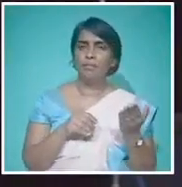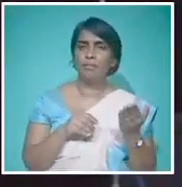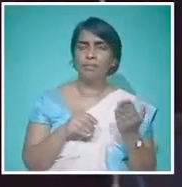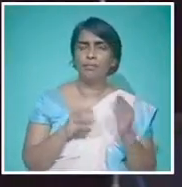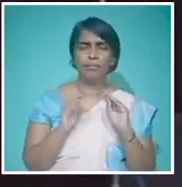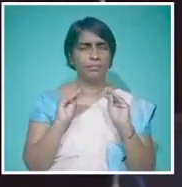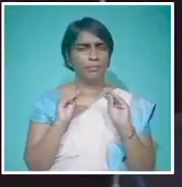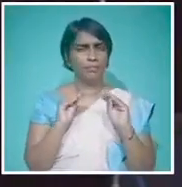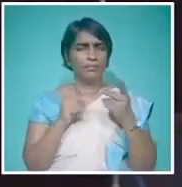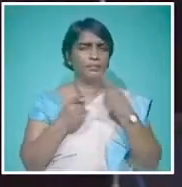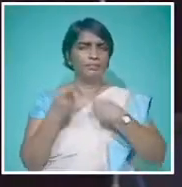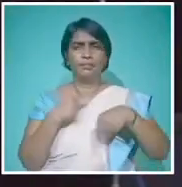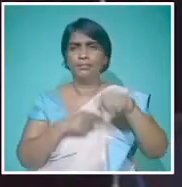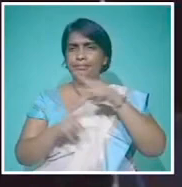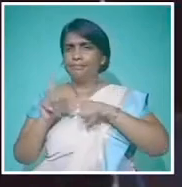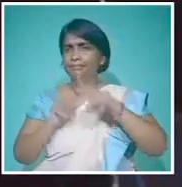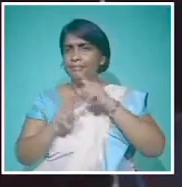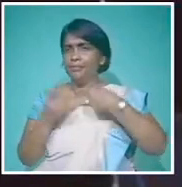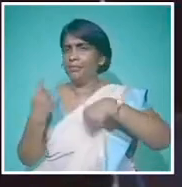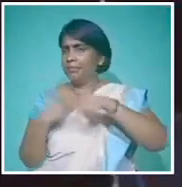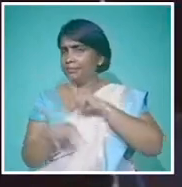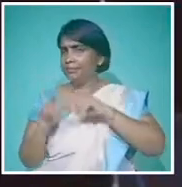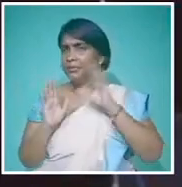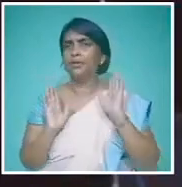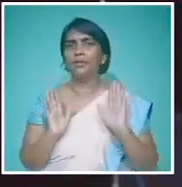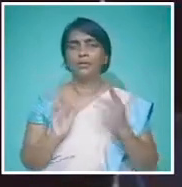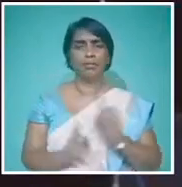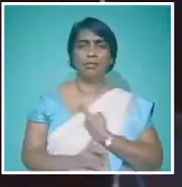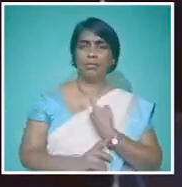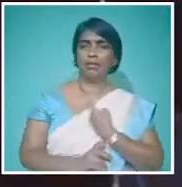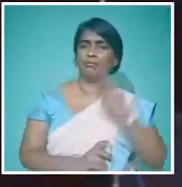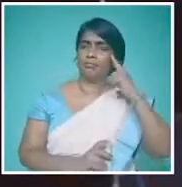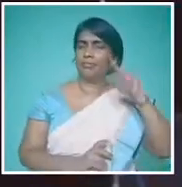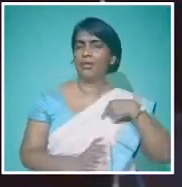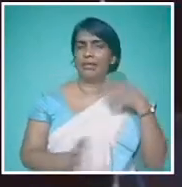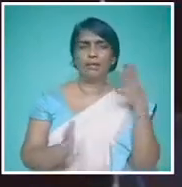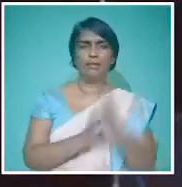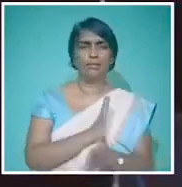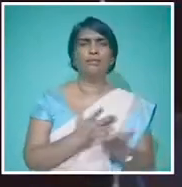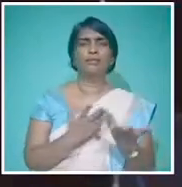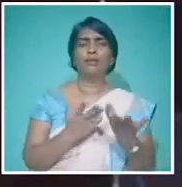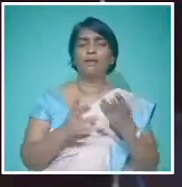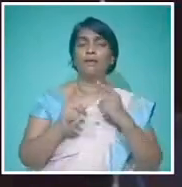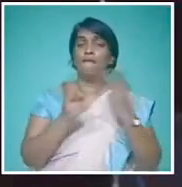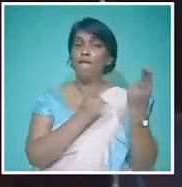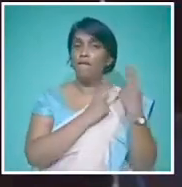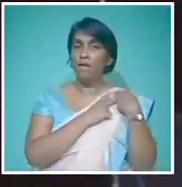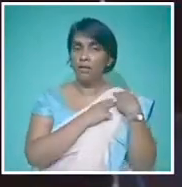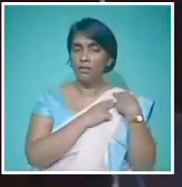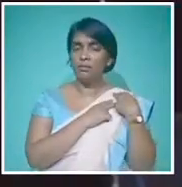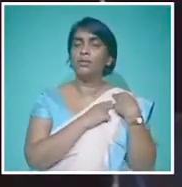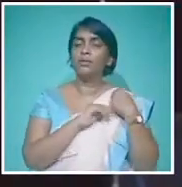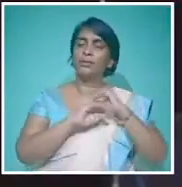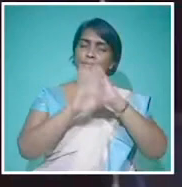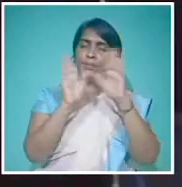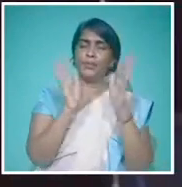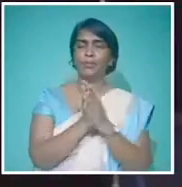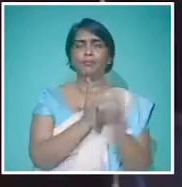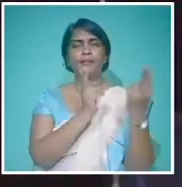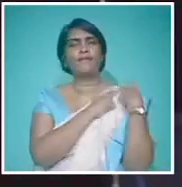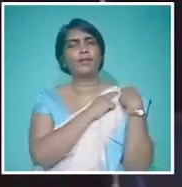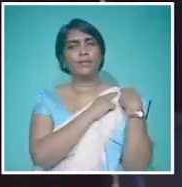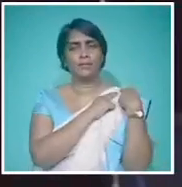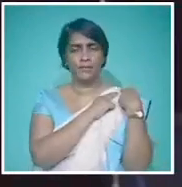සැලකිය යුතු පිරිසක් අතර සාකච්ඡාවක් නැති වුණා, තනි තීරණ ගත්තා, ඒවා වැරදුනා, වැරදුනාම මේකේ වගකීම සියලු දෙනාටම කරගහන්න